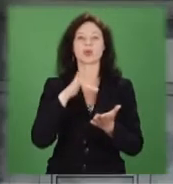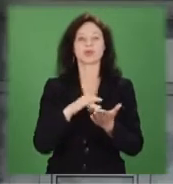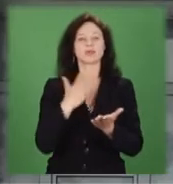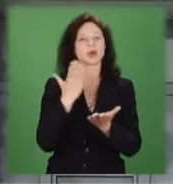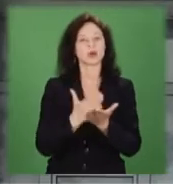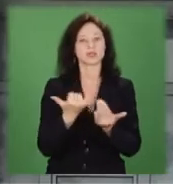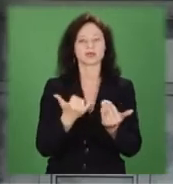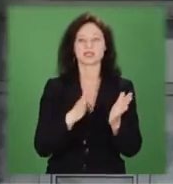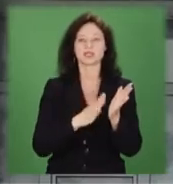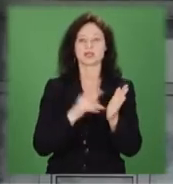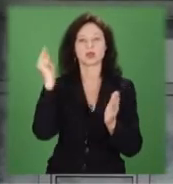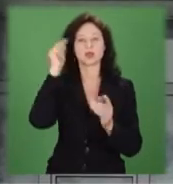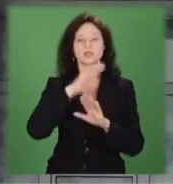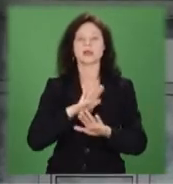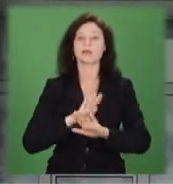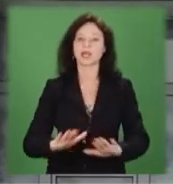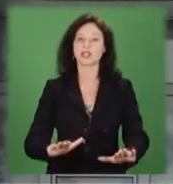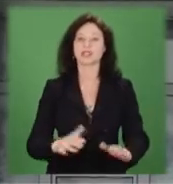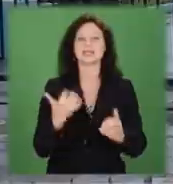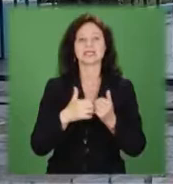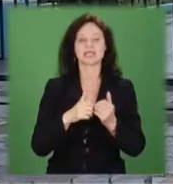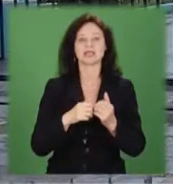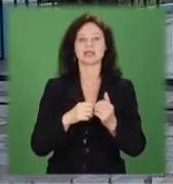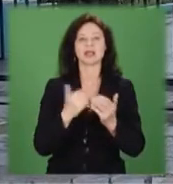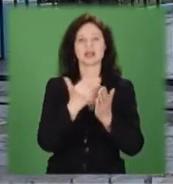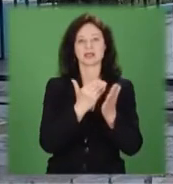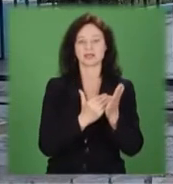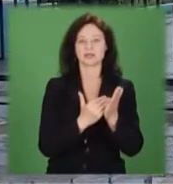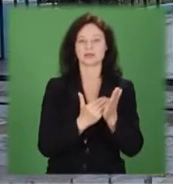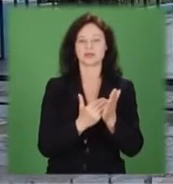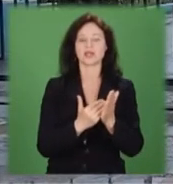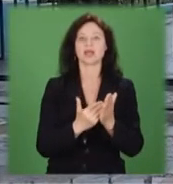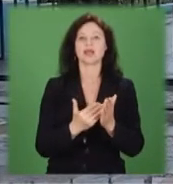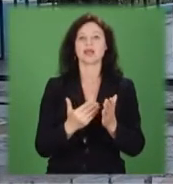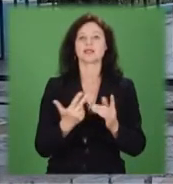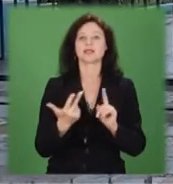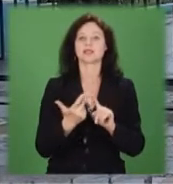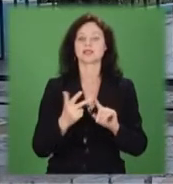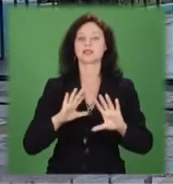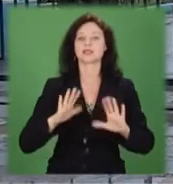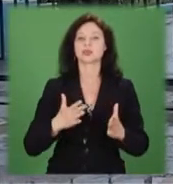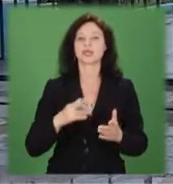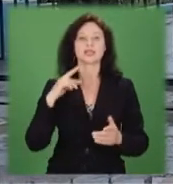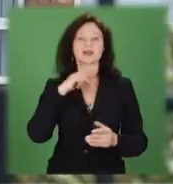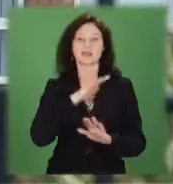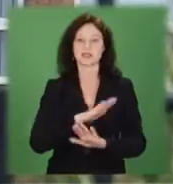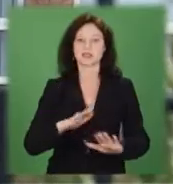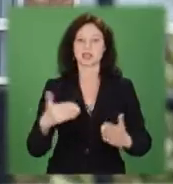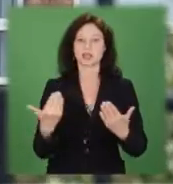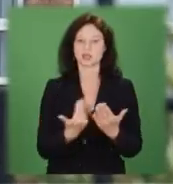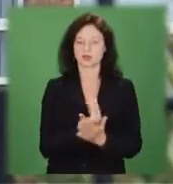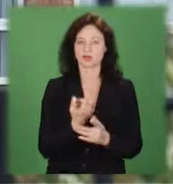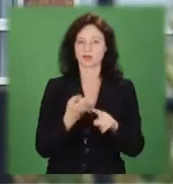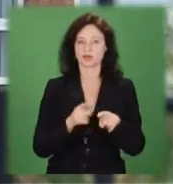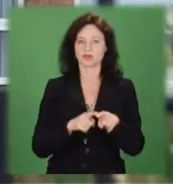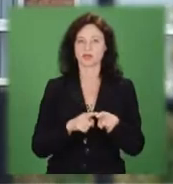находится сегодня 9 учеников младших и средних классов. Третий случай уже отравления детей. И опять в